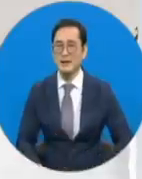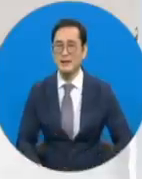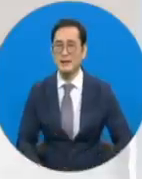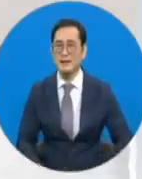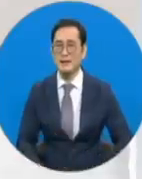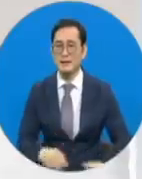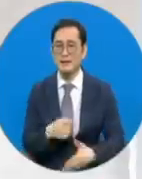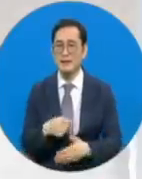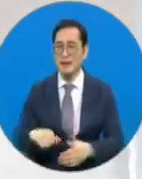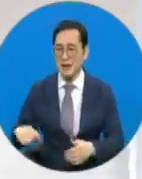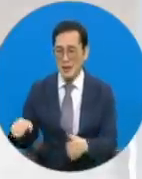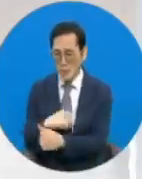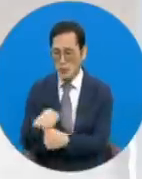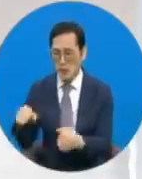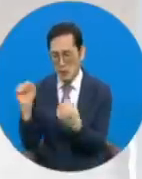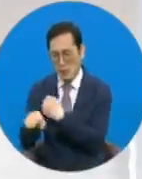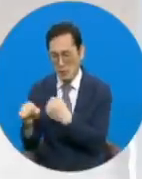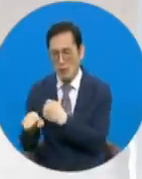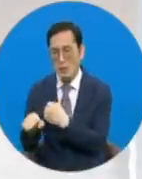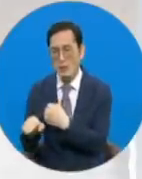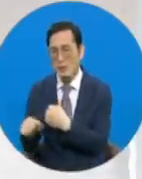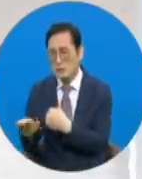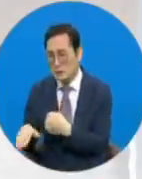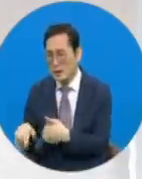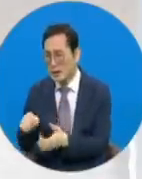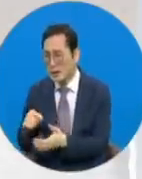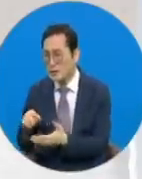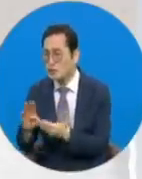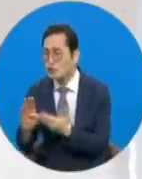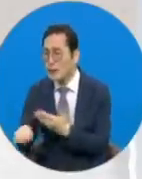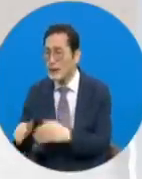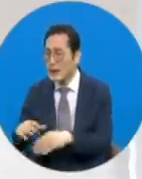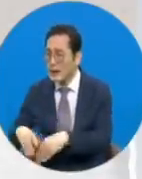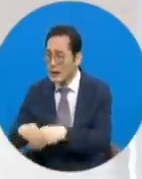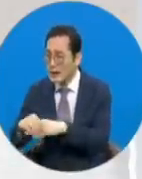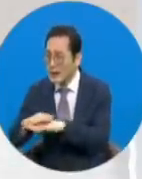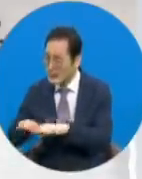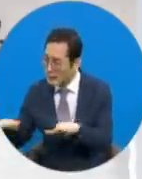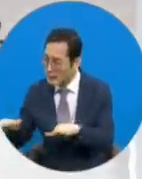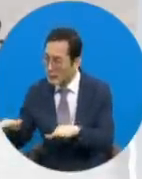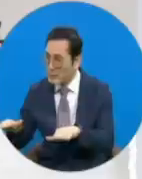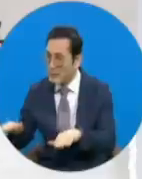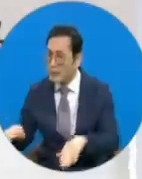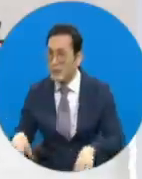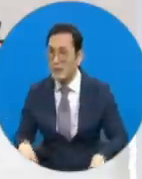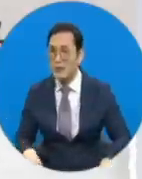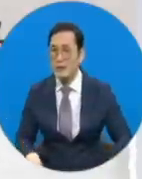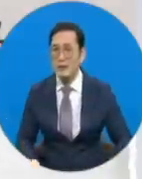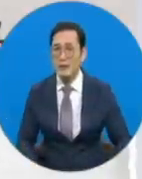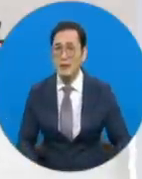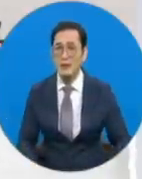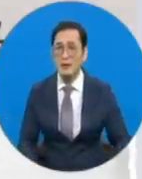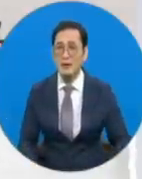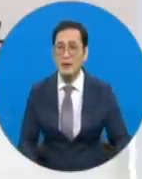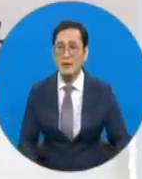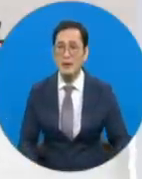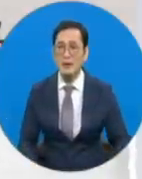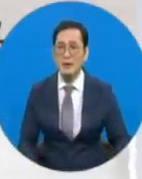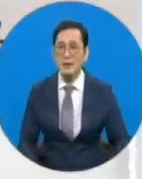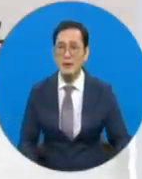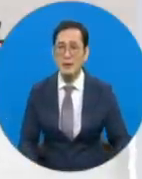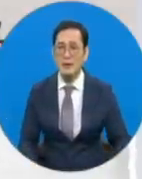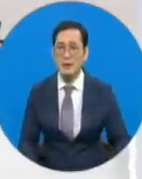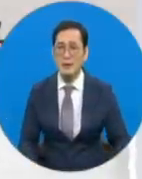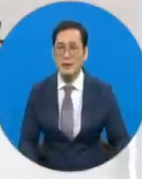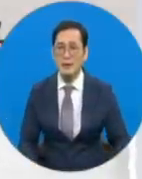다음에 아빠 찬스를 썼다고 한다면 사실은 이제 정순신 변호사 때는 그 뭐 소송으로 계속 끌고 갔잖아요. 그래서 오히려